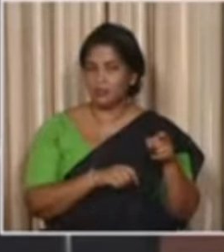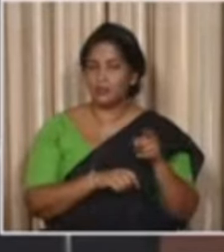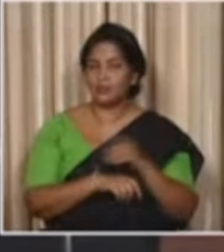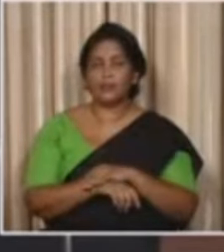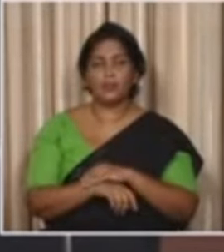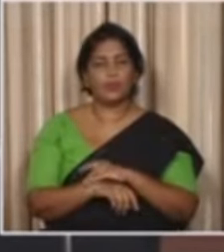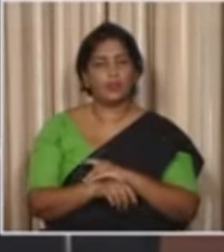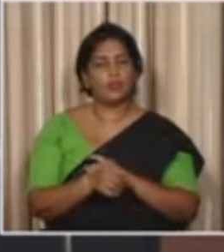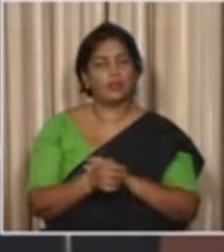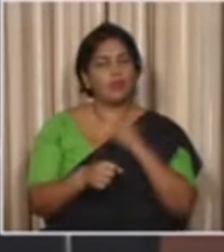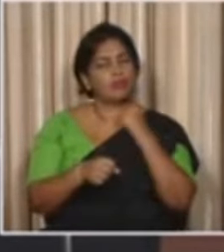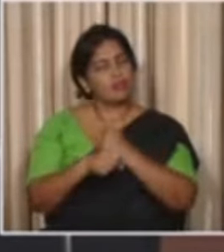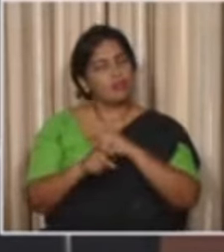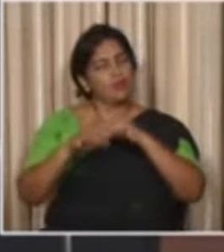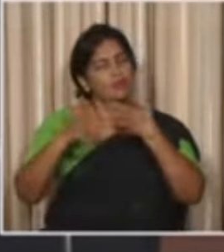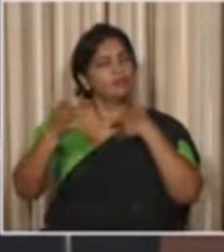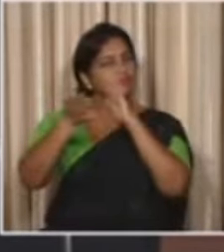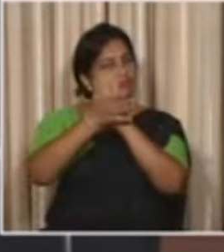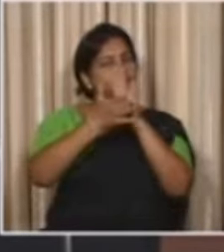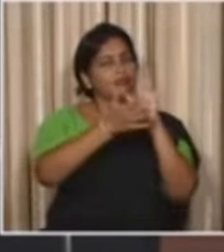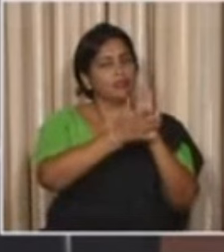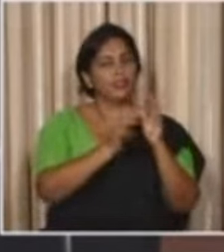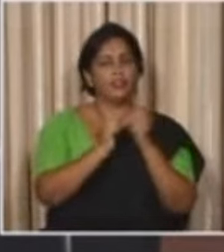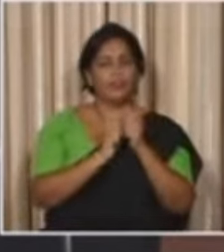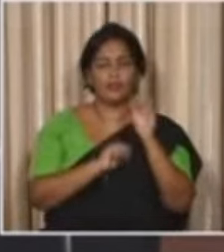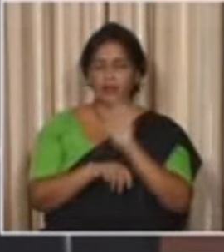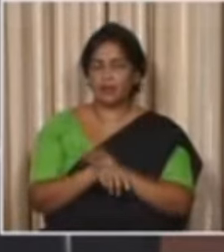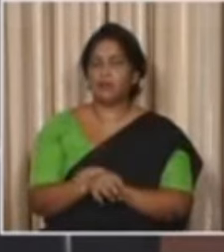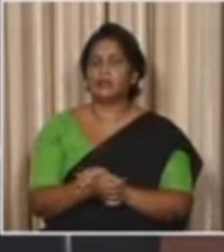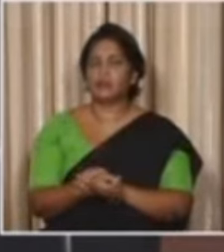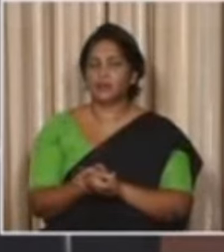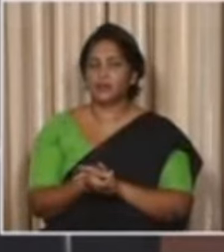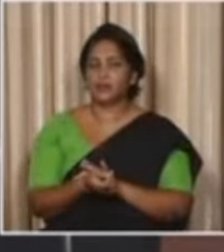හැම ආණ්ඩුවත් එක්කම යම් දේවල් කෙරුවා.